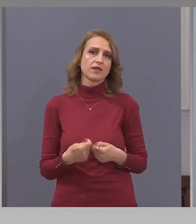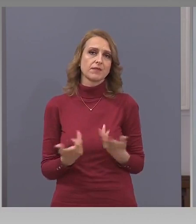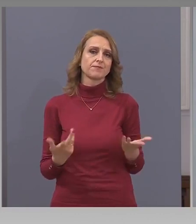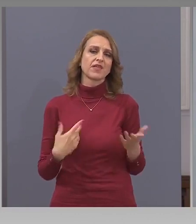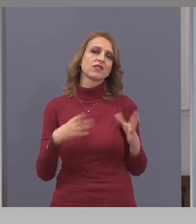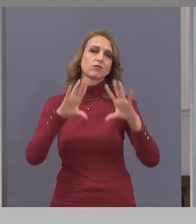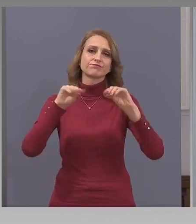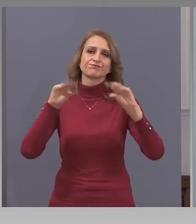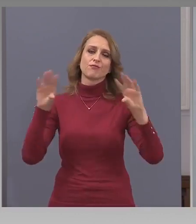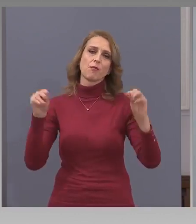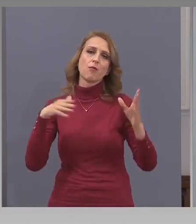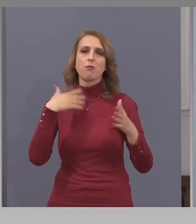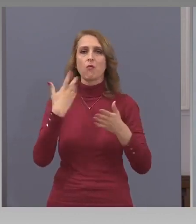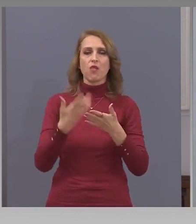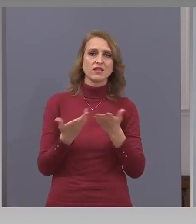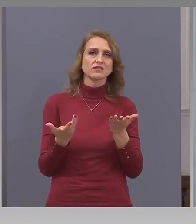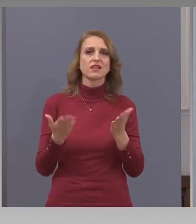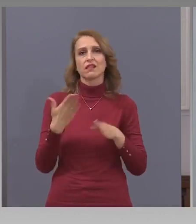популист.